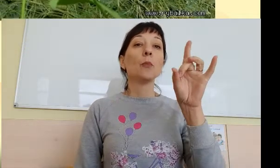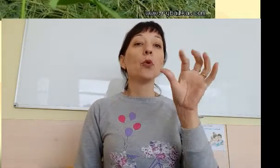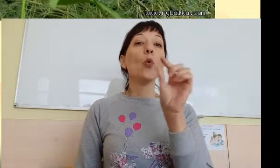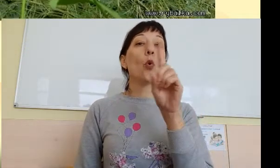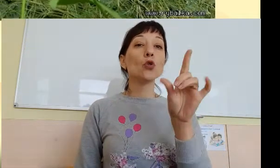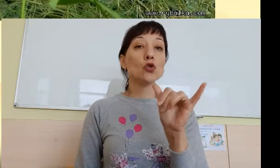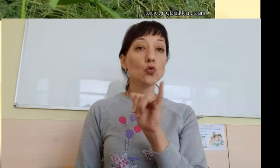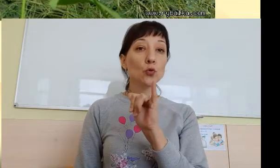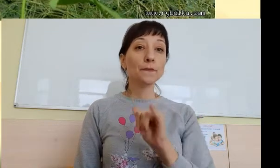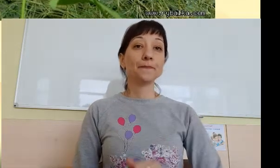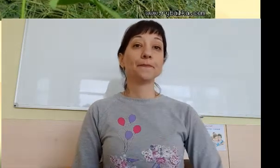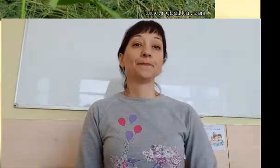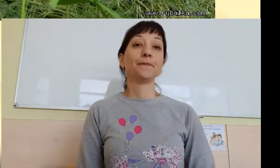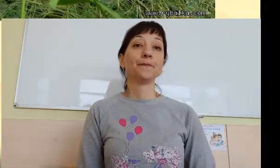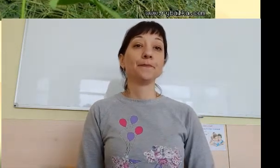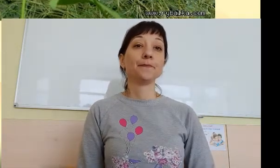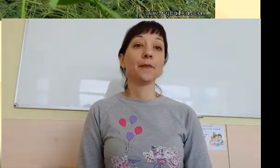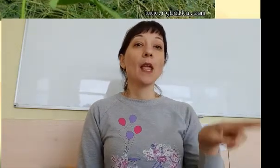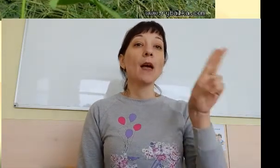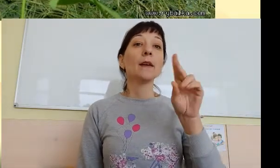Писав прозу,